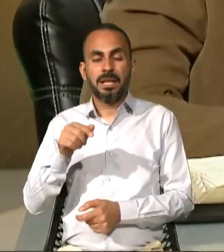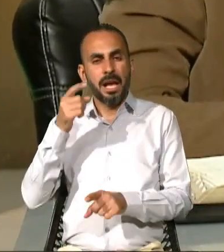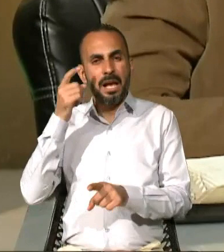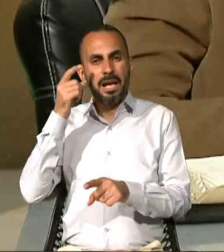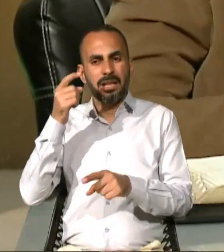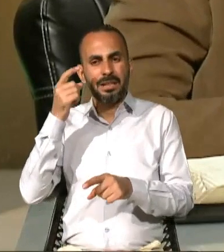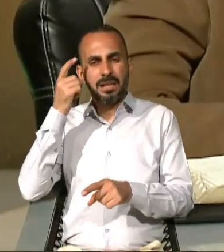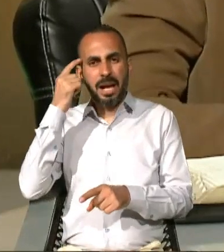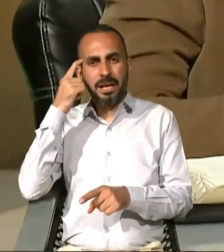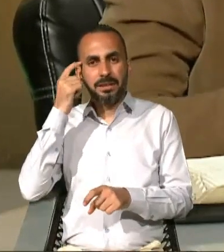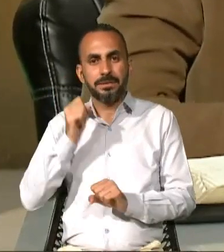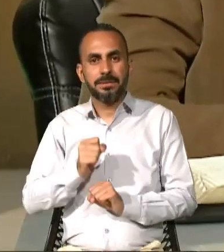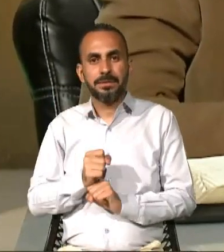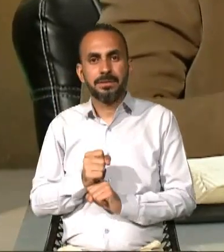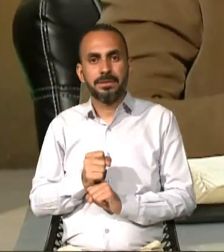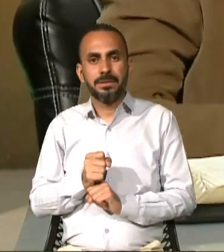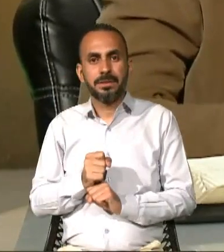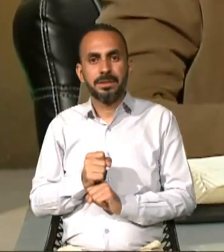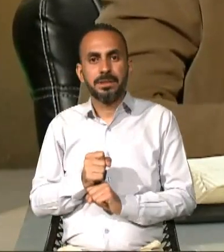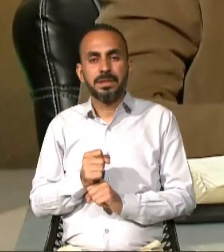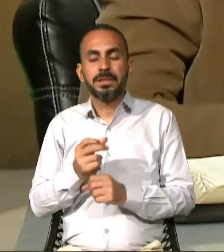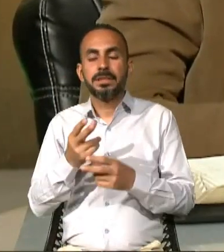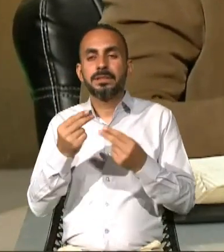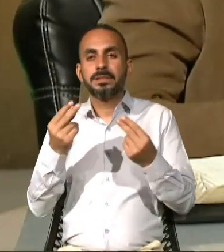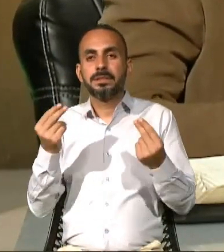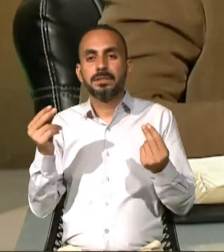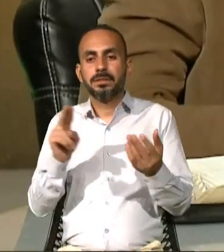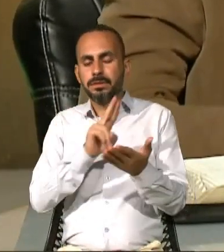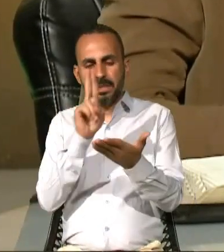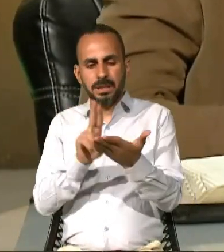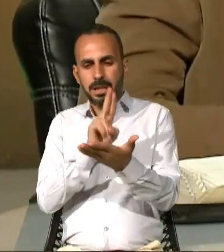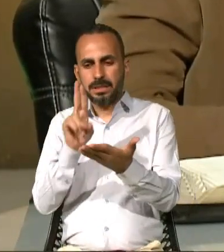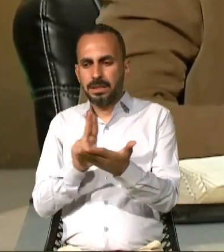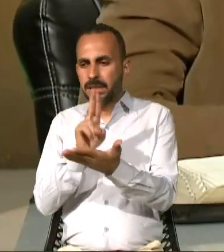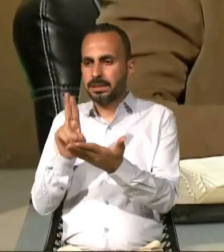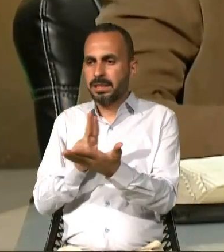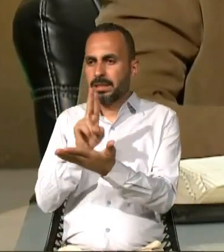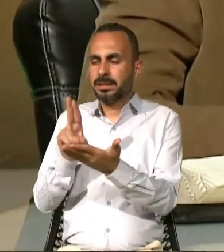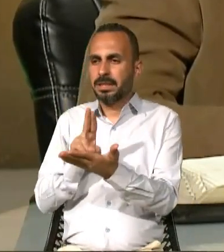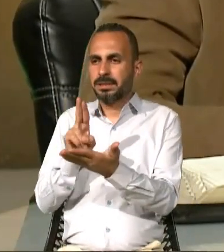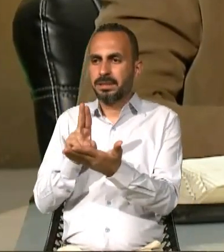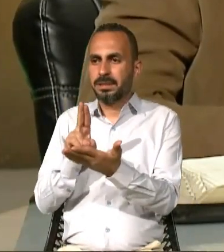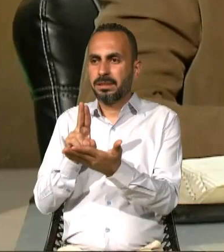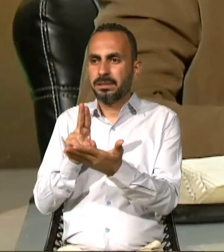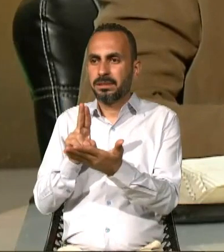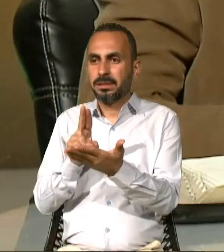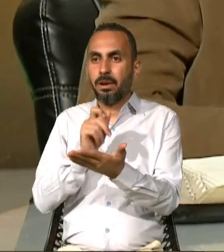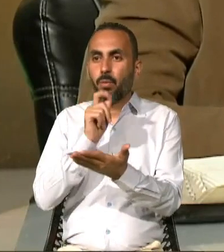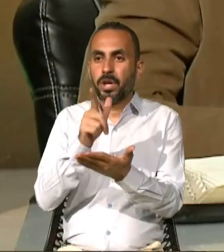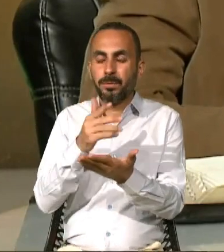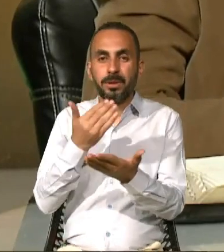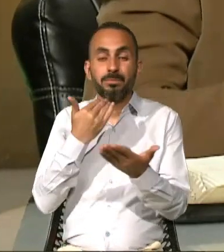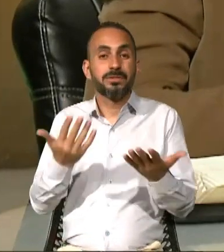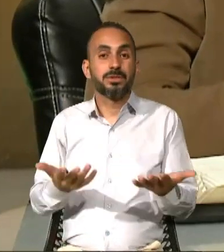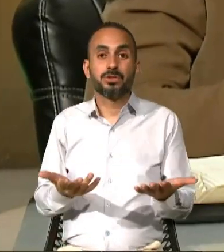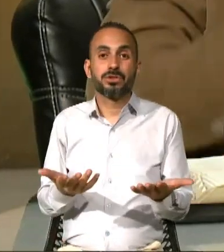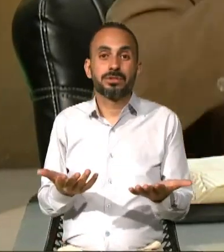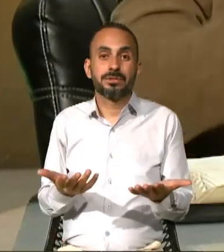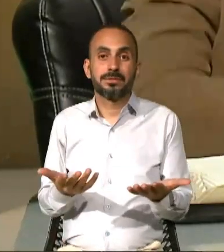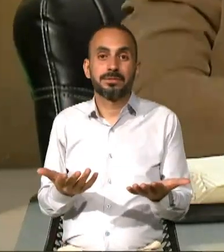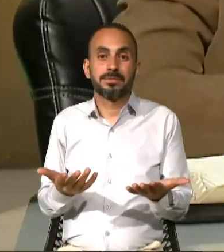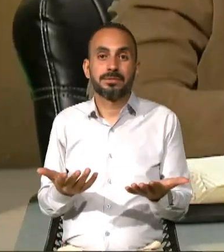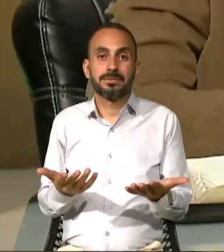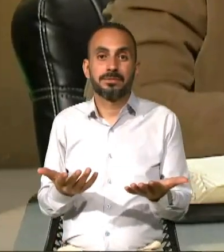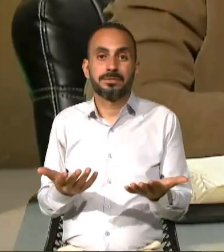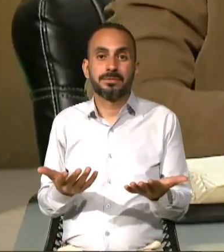عندي في الوقت ده كم الاسئله اللي بتدور في ذهني اللي ملهاش اجابات رهيب. ومش